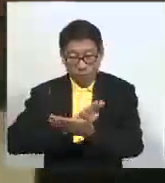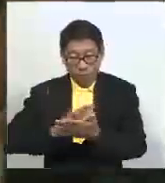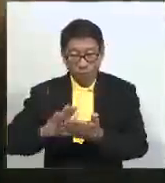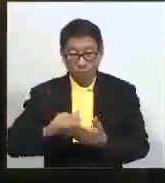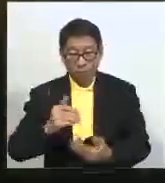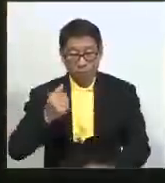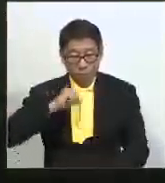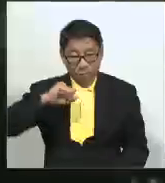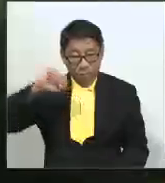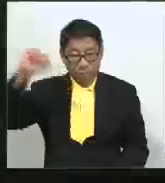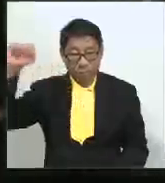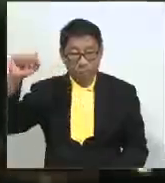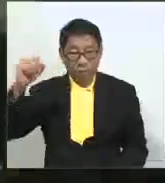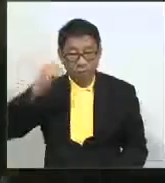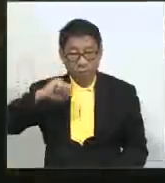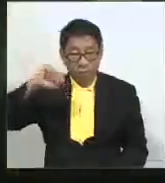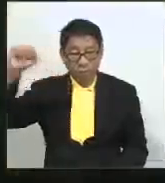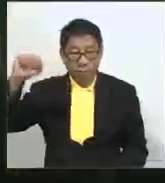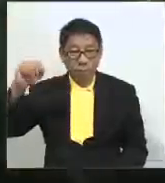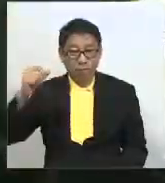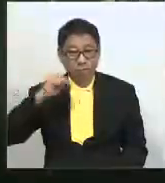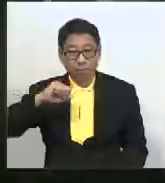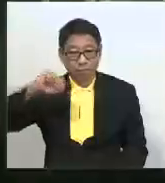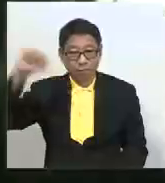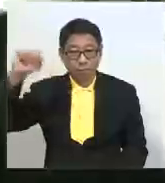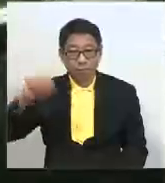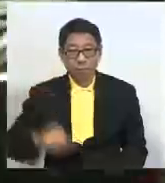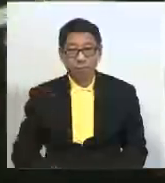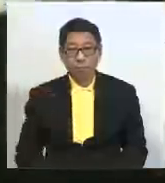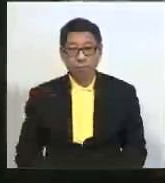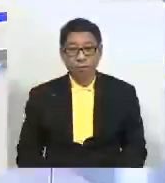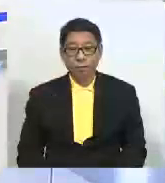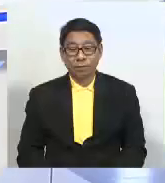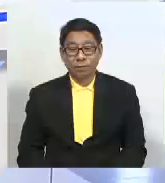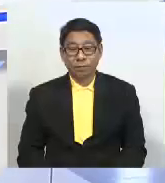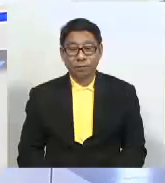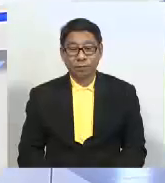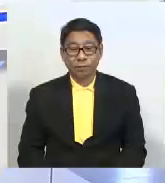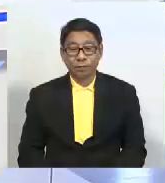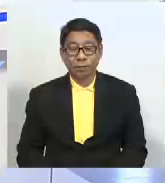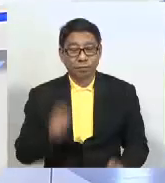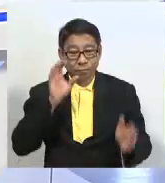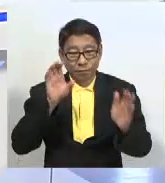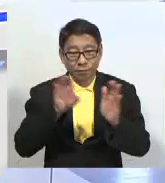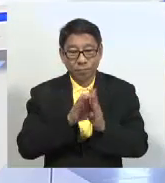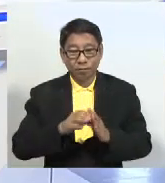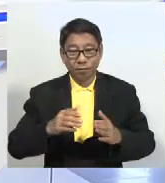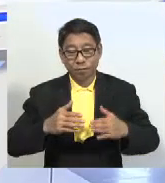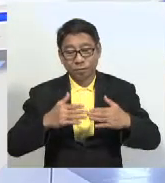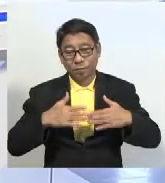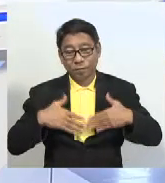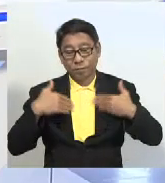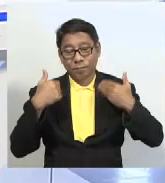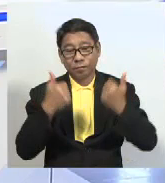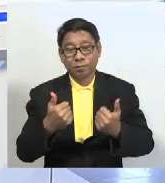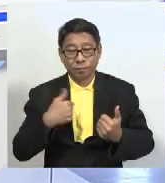ใช่ใช่ใช่ เรียกว่าเป็นบรรยากาศที่ชื่นมื่นมากเลยนะ